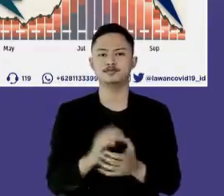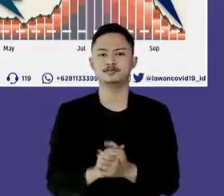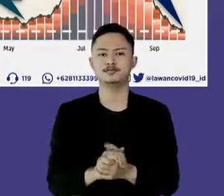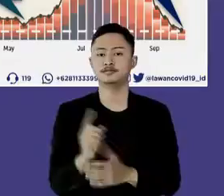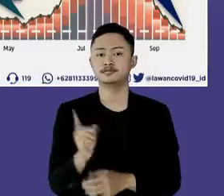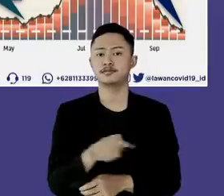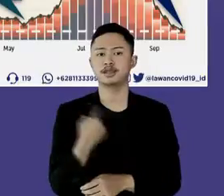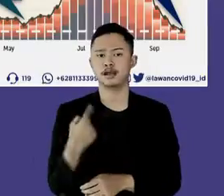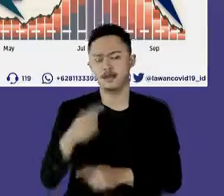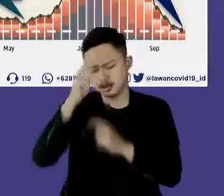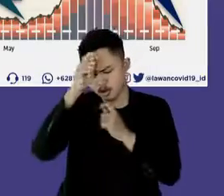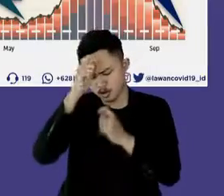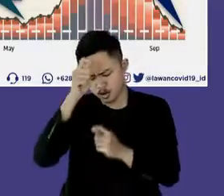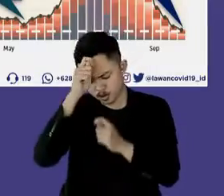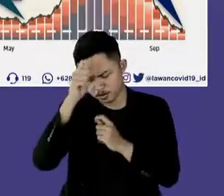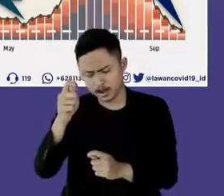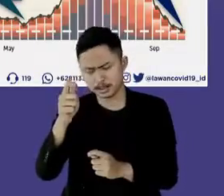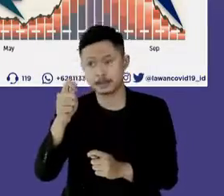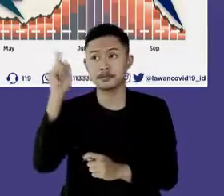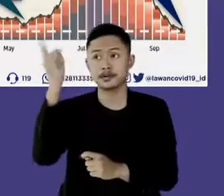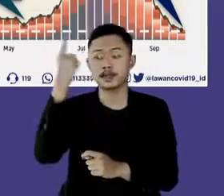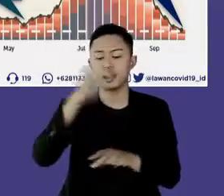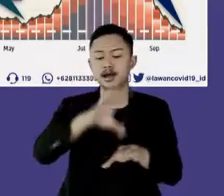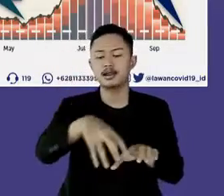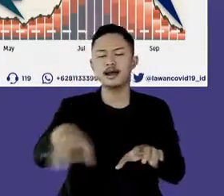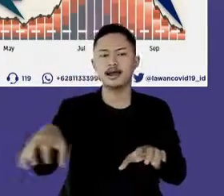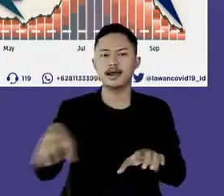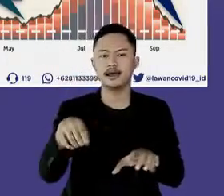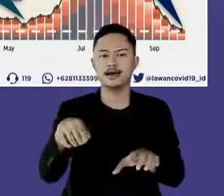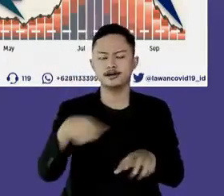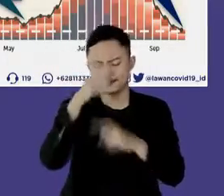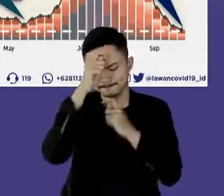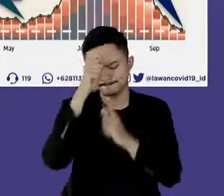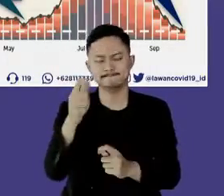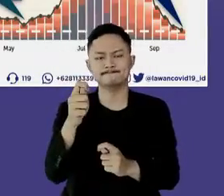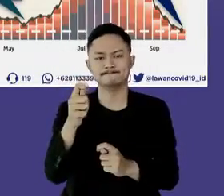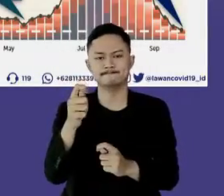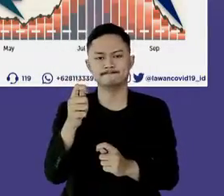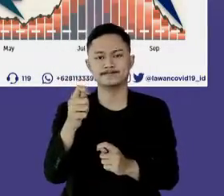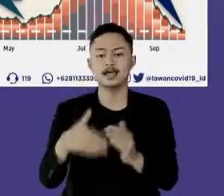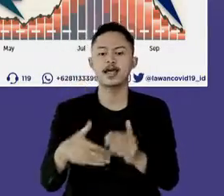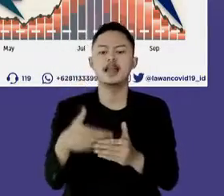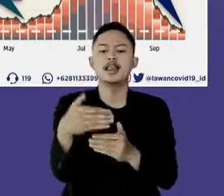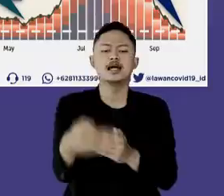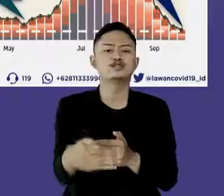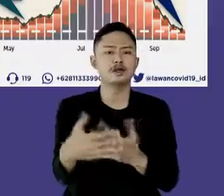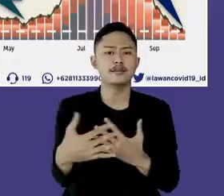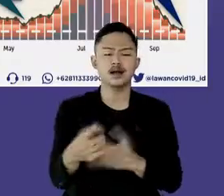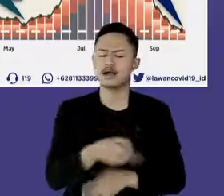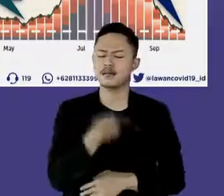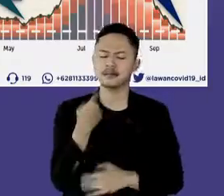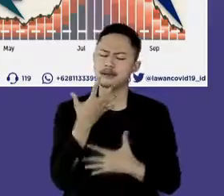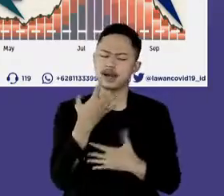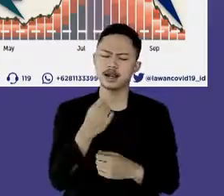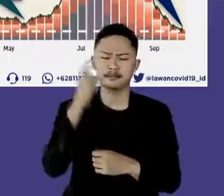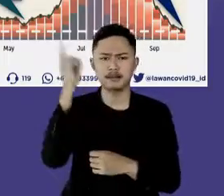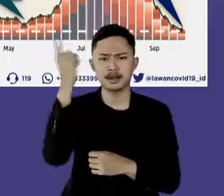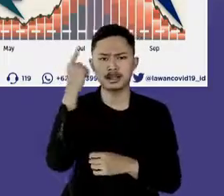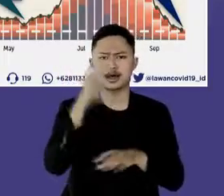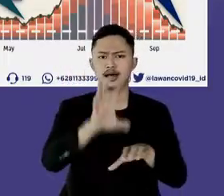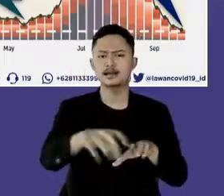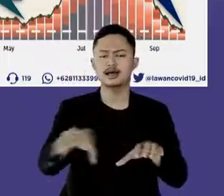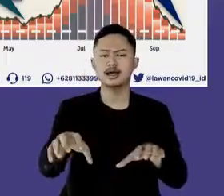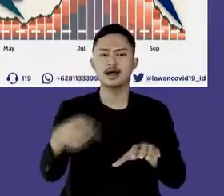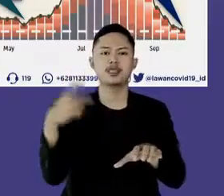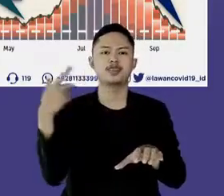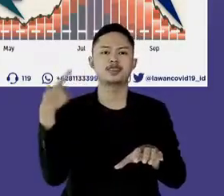kami mengapresiasi upaya pemerintah daerah selama ini dan selanjutnya kami harap pemerintah daerah untuk dapat